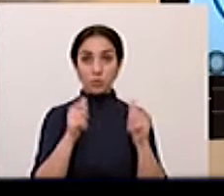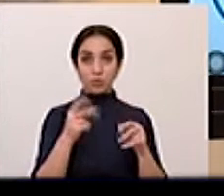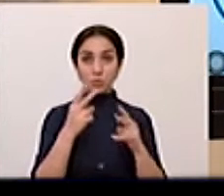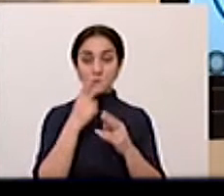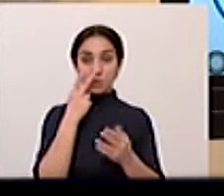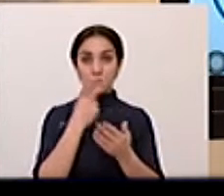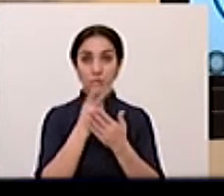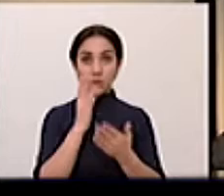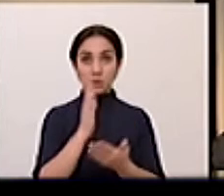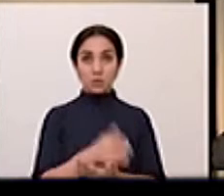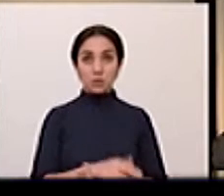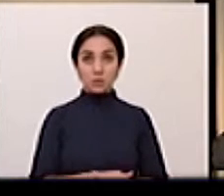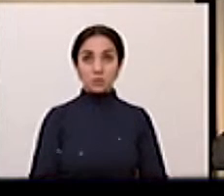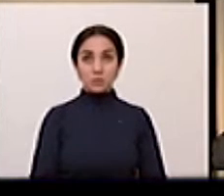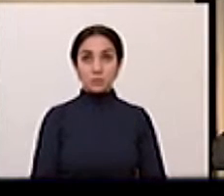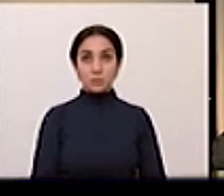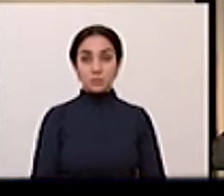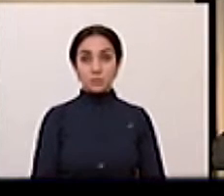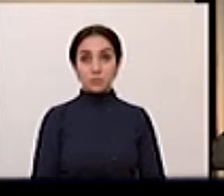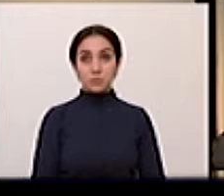ifodalaydi.